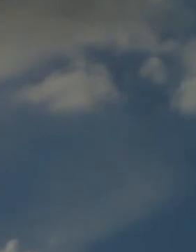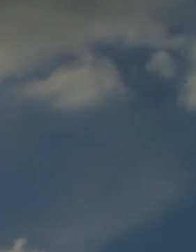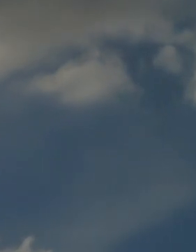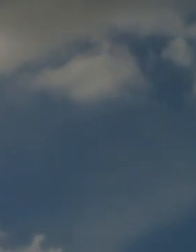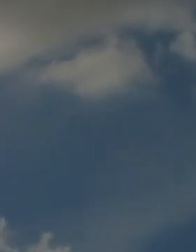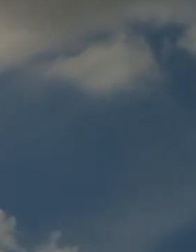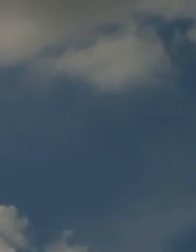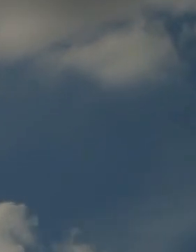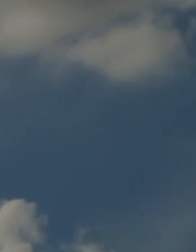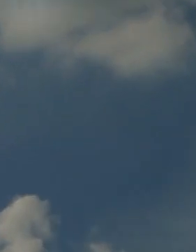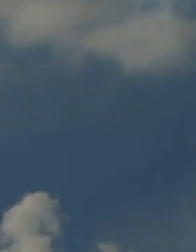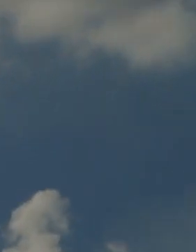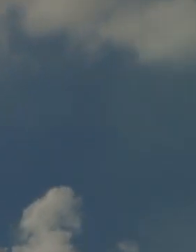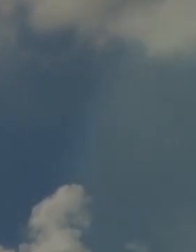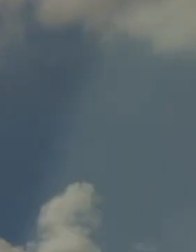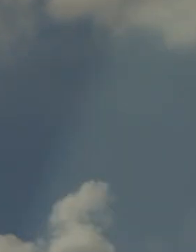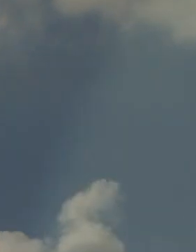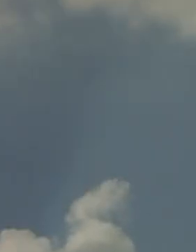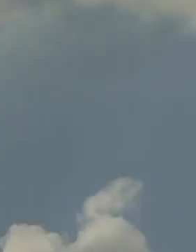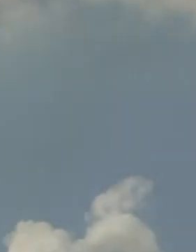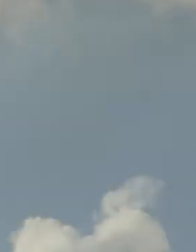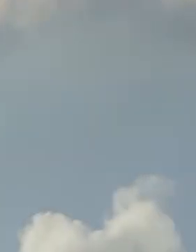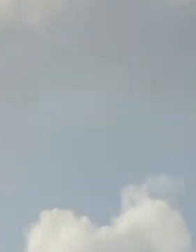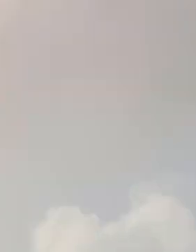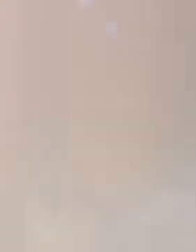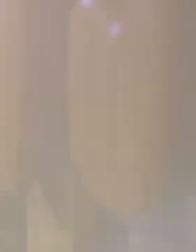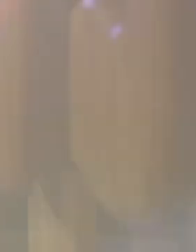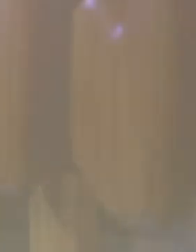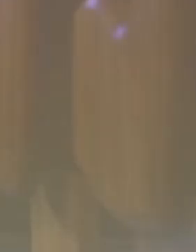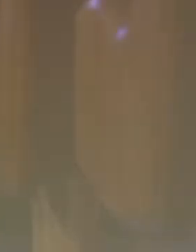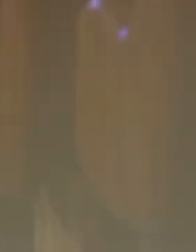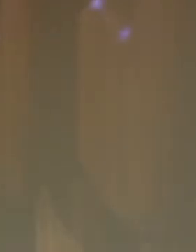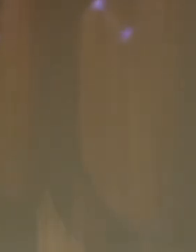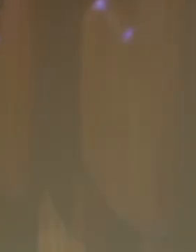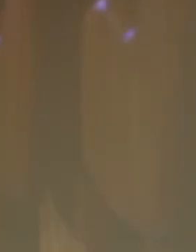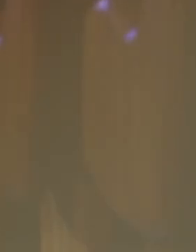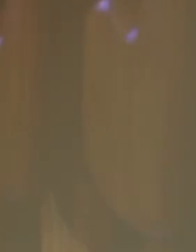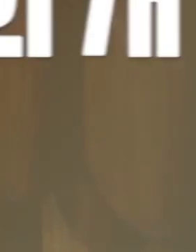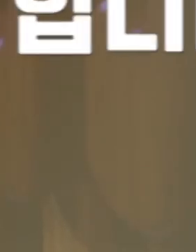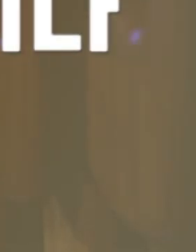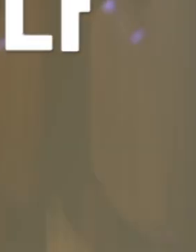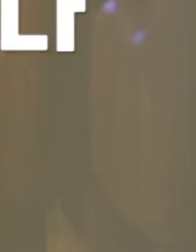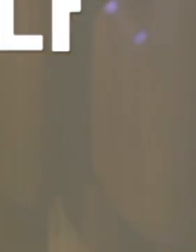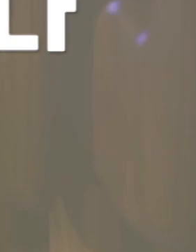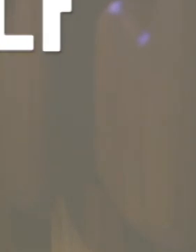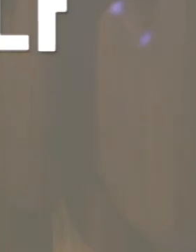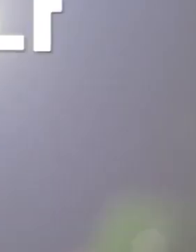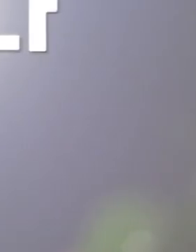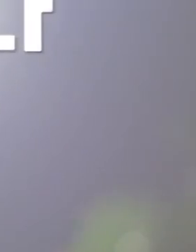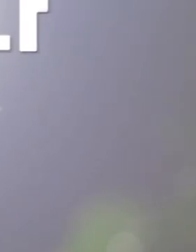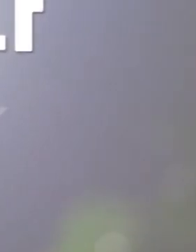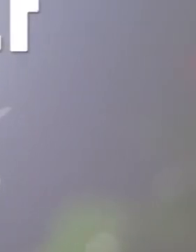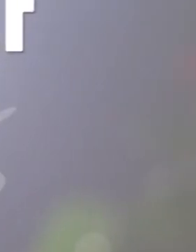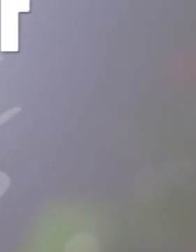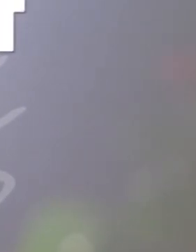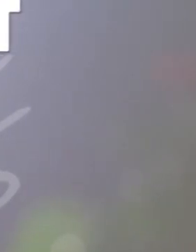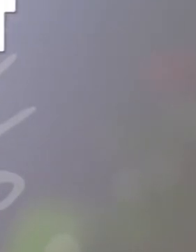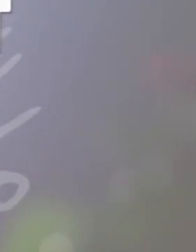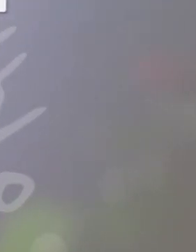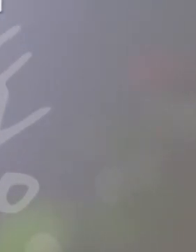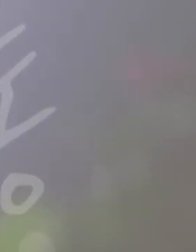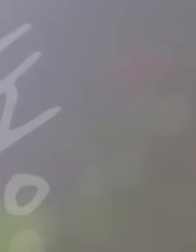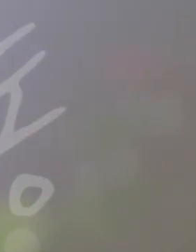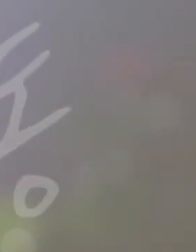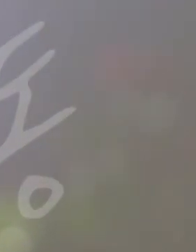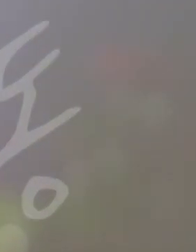지금 한국교회는 복음의 능력이 필요합니다. 하나님 앞에서 자신을 돌아보는 회개